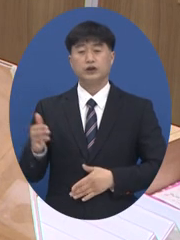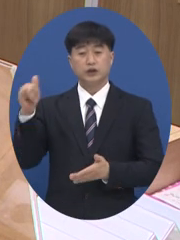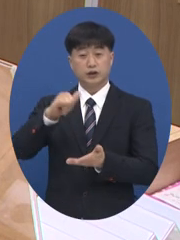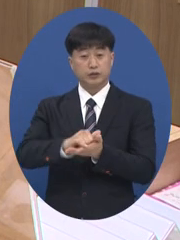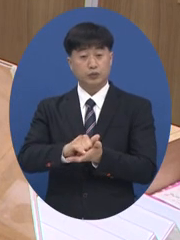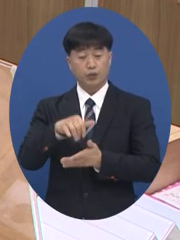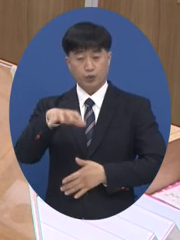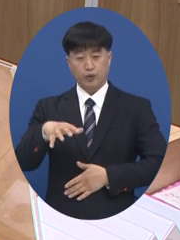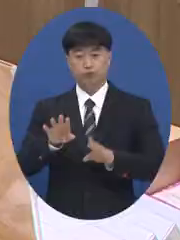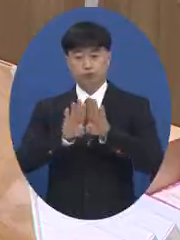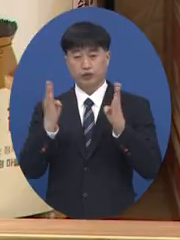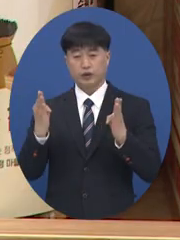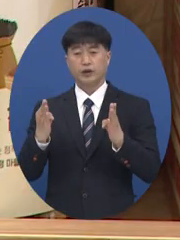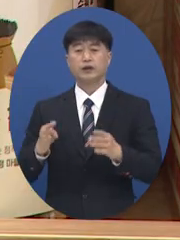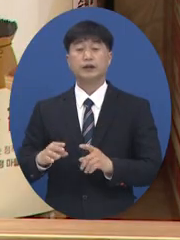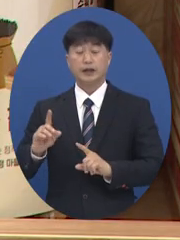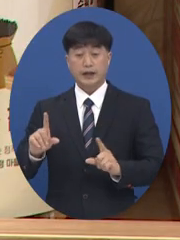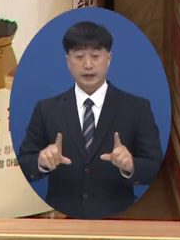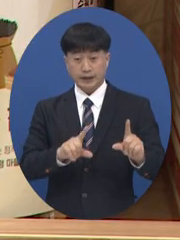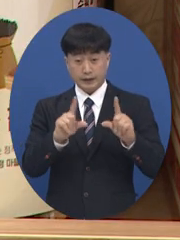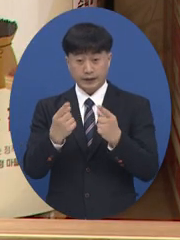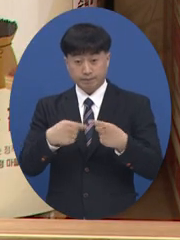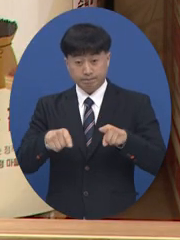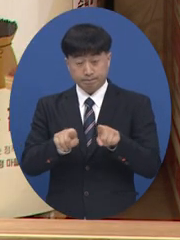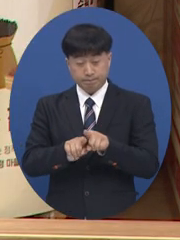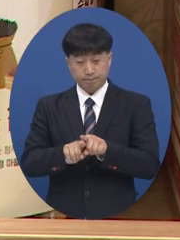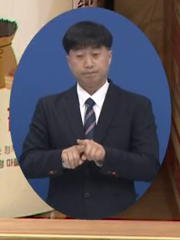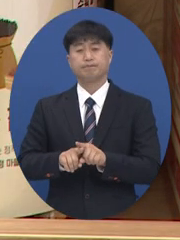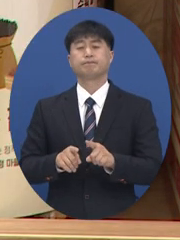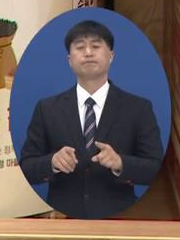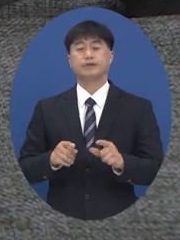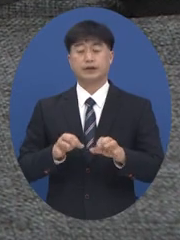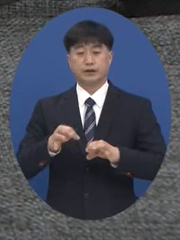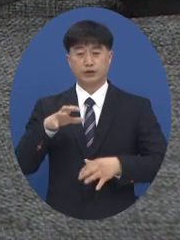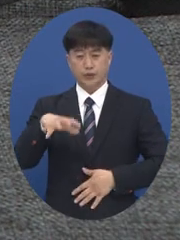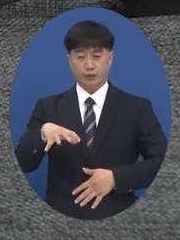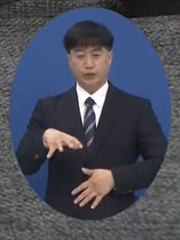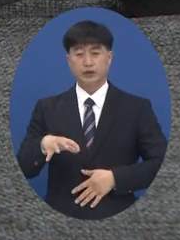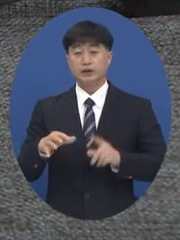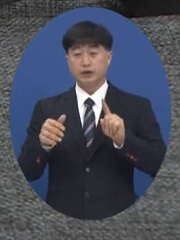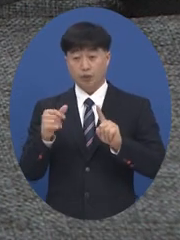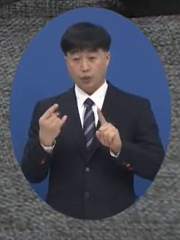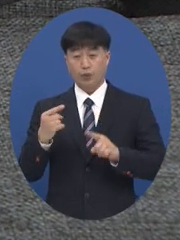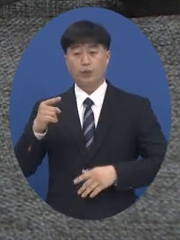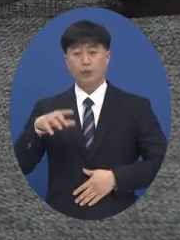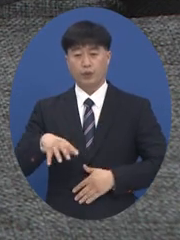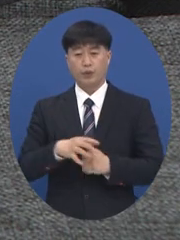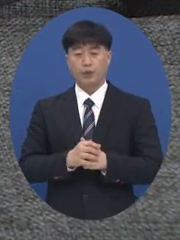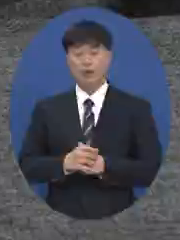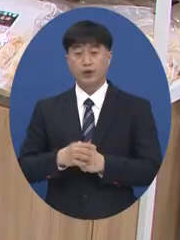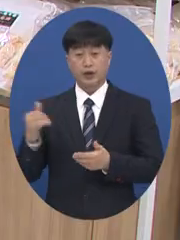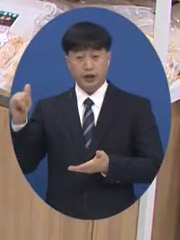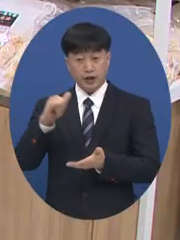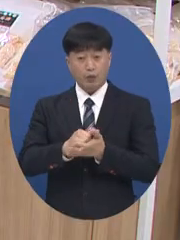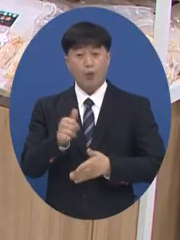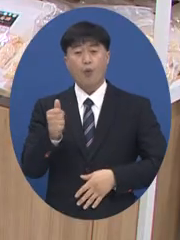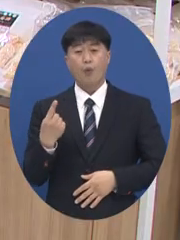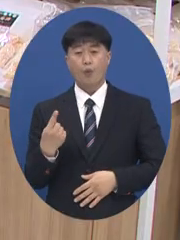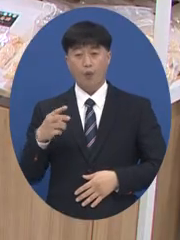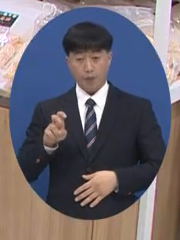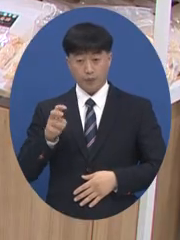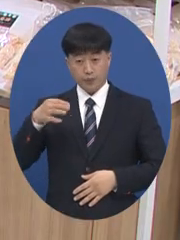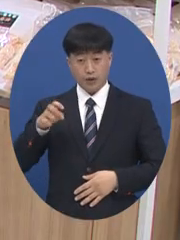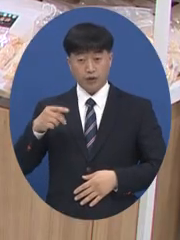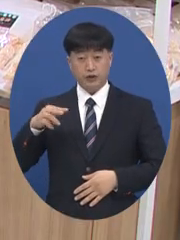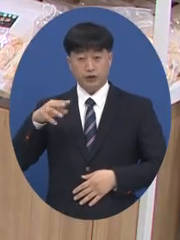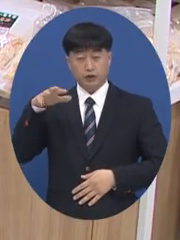민영 사회적 경제 상생 샵으로 경기도 1호점 입니다 홈플러스 김포풍무 저만의 위치 했는데 유동인구가 많은